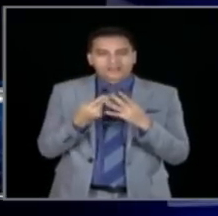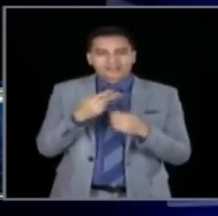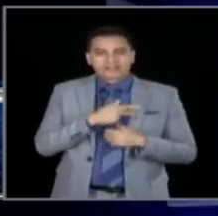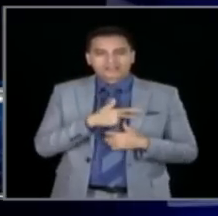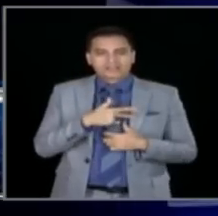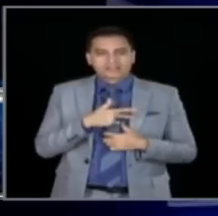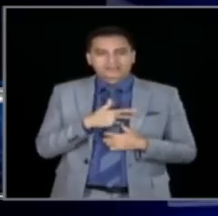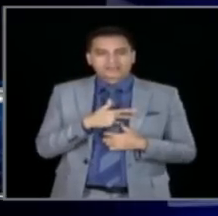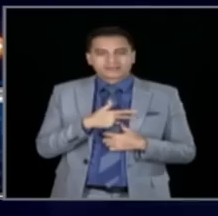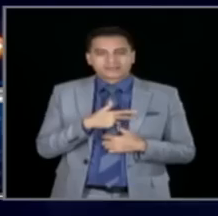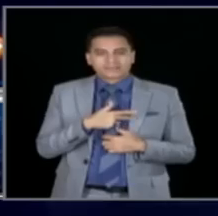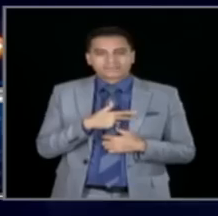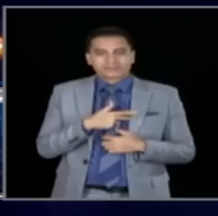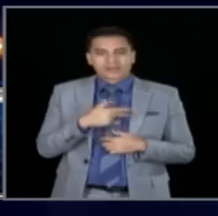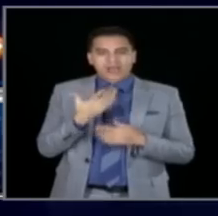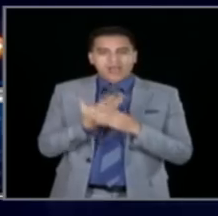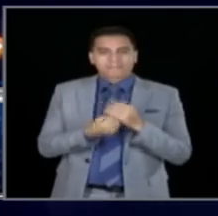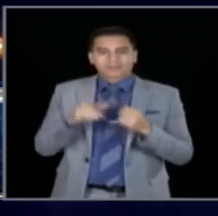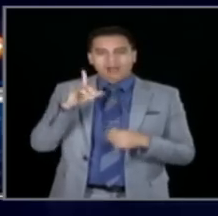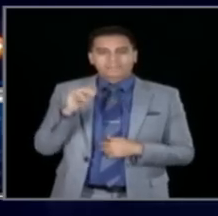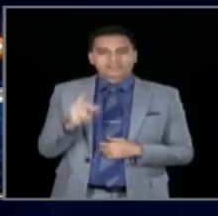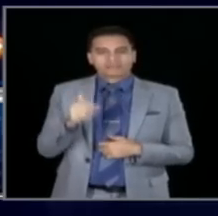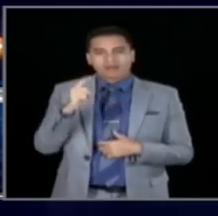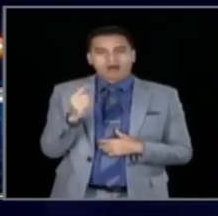ابن البيطار أو البيطار. ابن البيطار